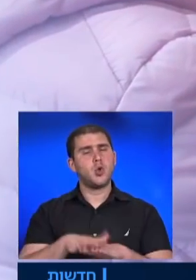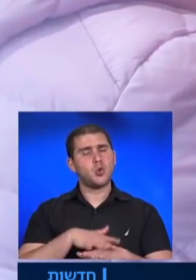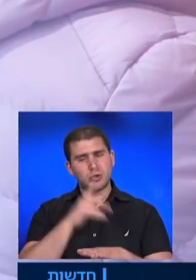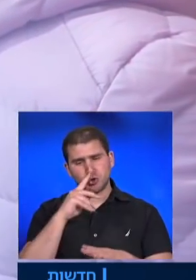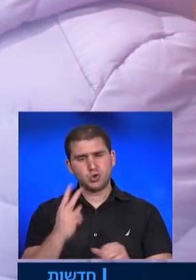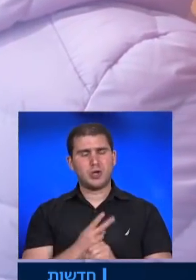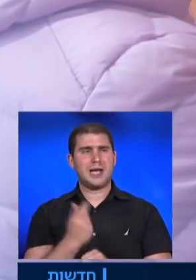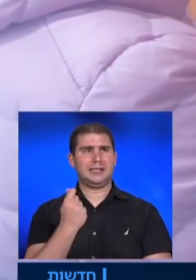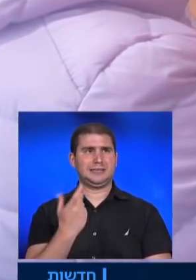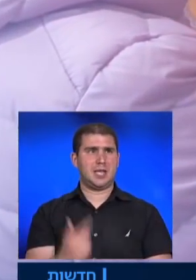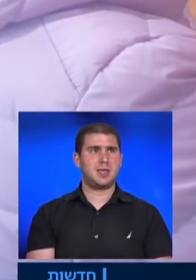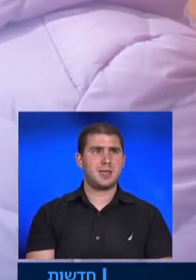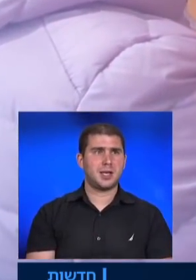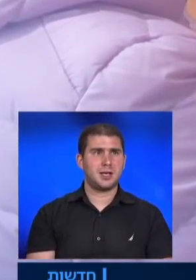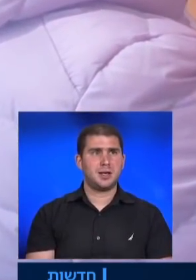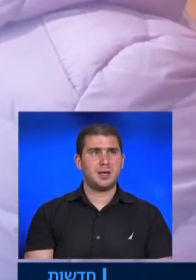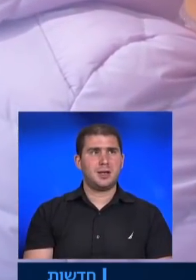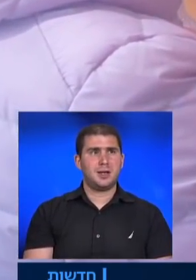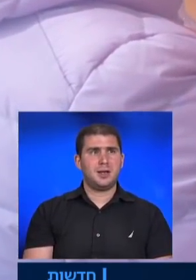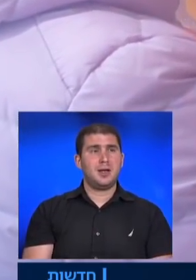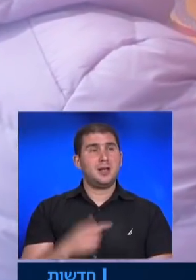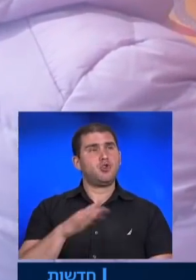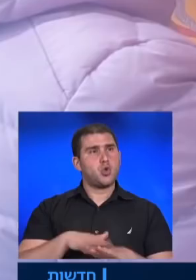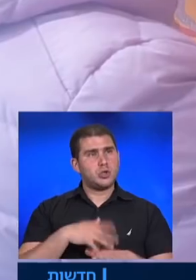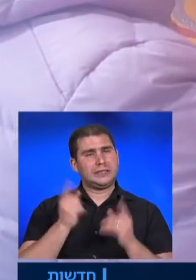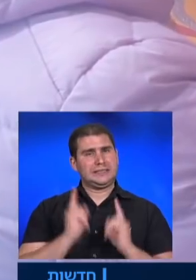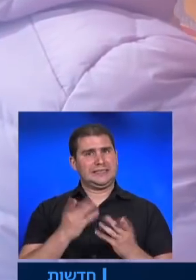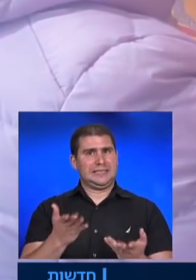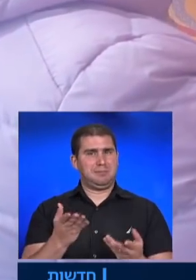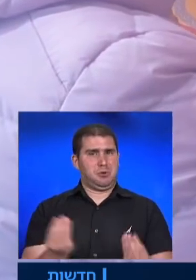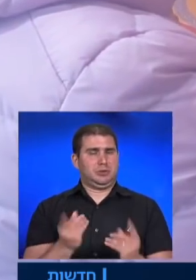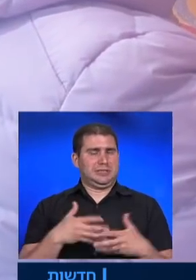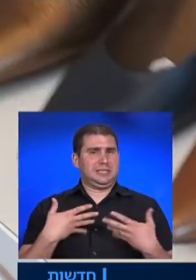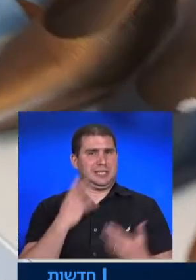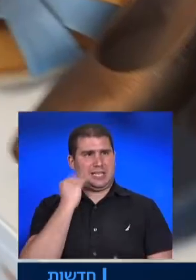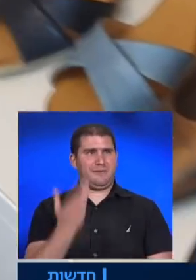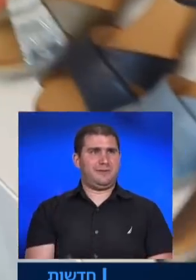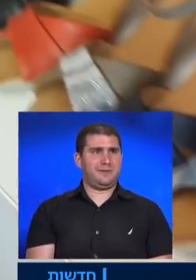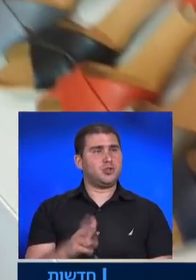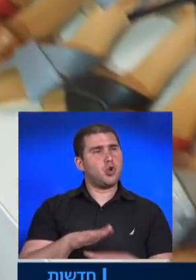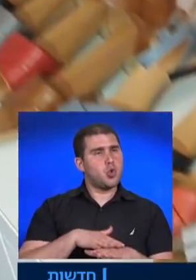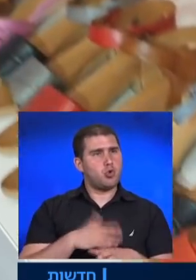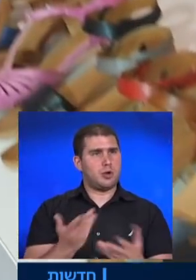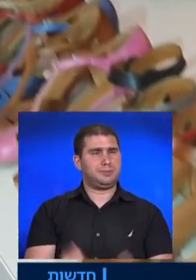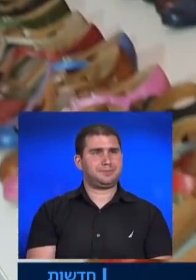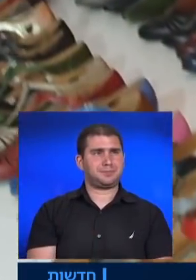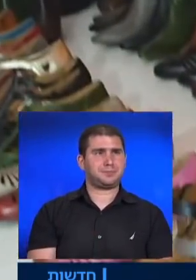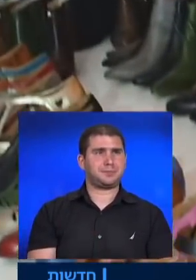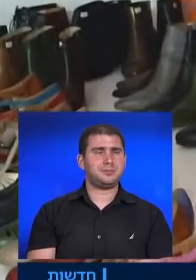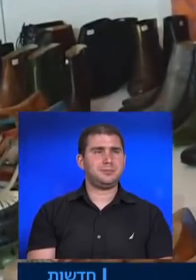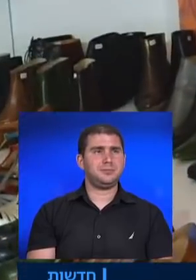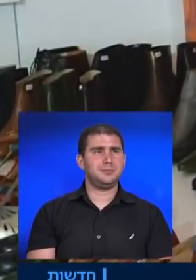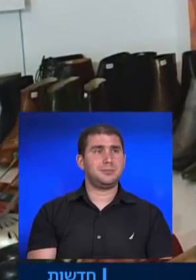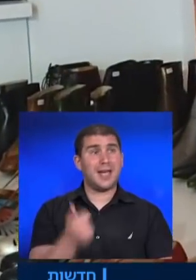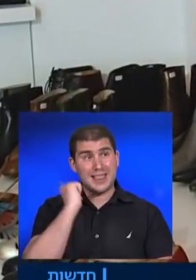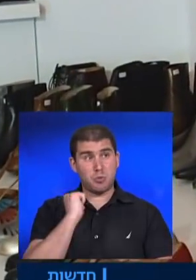Normalität. Man hat auch wieder das Gefühl, gebraucht zu werden und das ist natürlich sehr, sehr schön. Und gestern schon beim